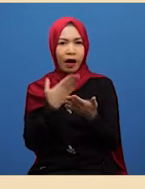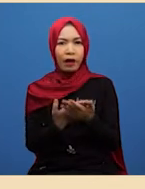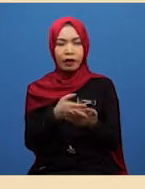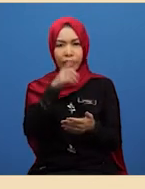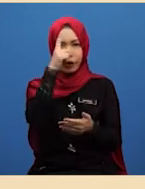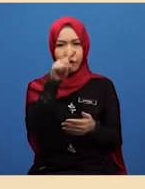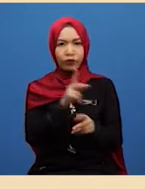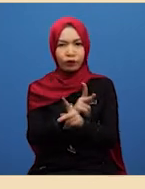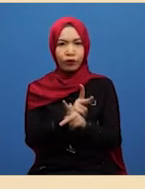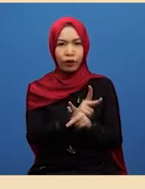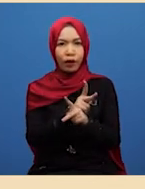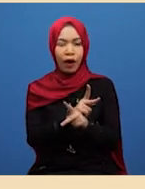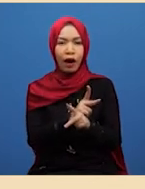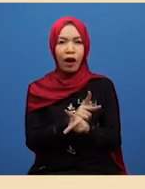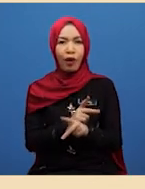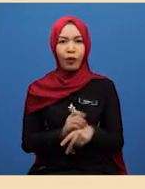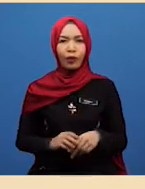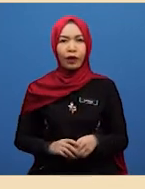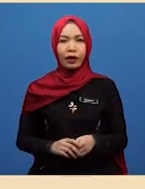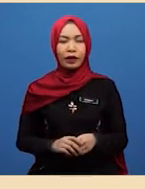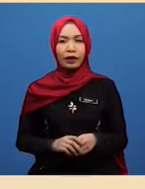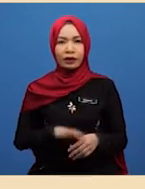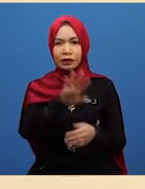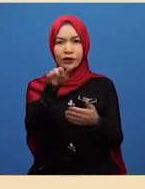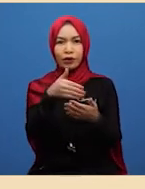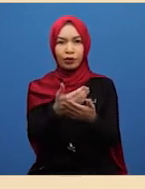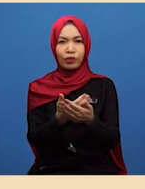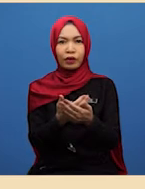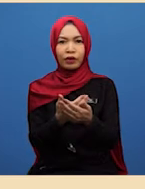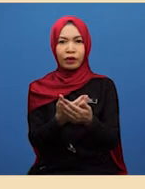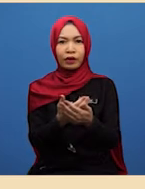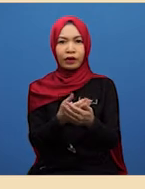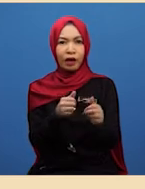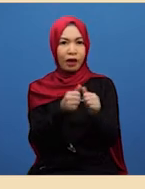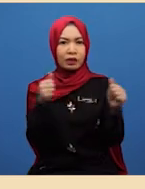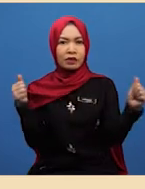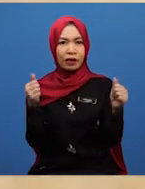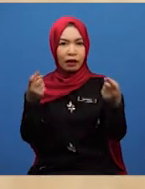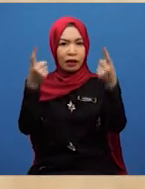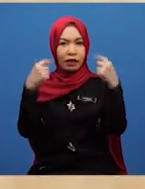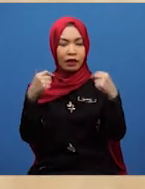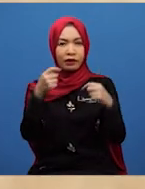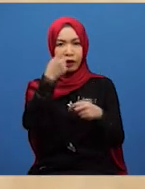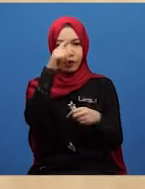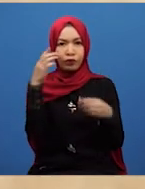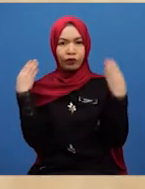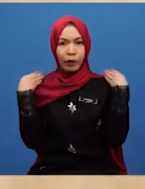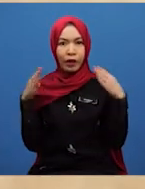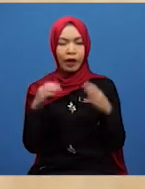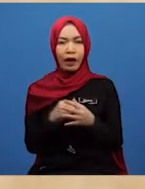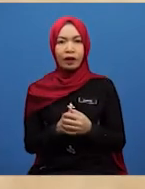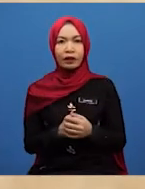mengawal kegiatan perdagangan sungai dan kawasan pedalaman. Oleh yang